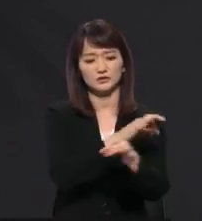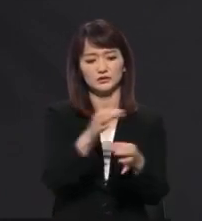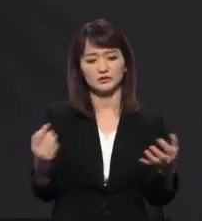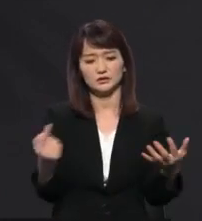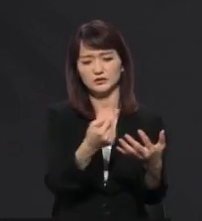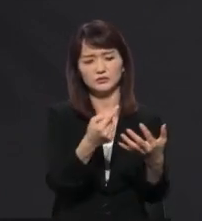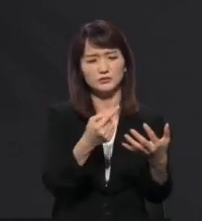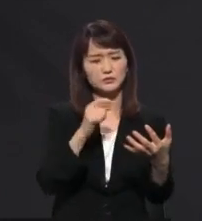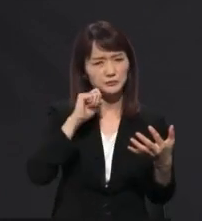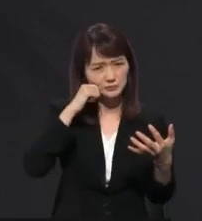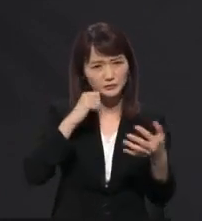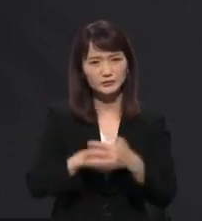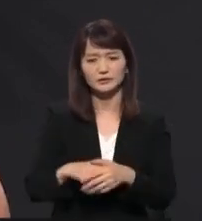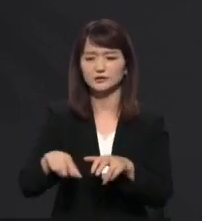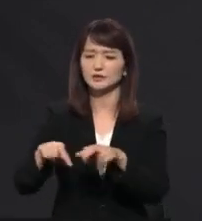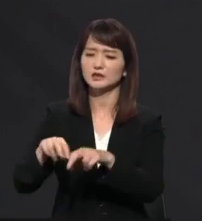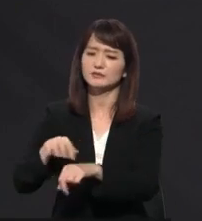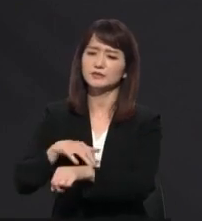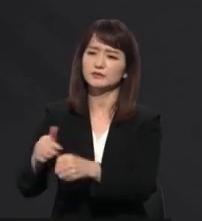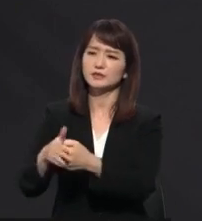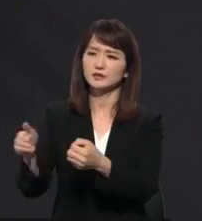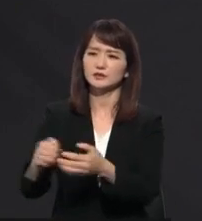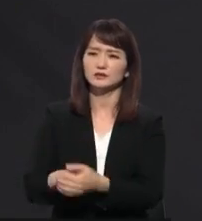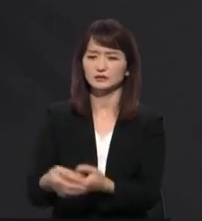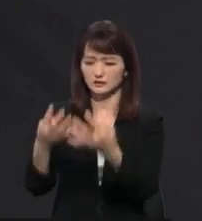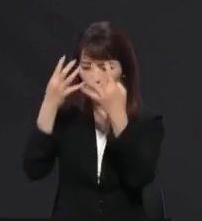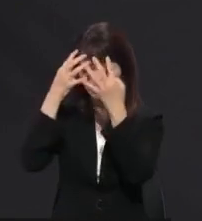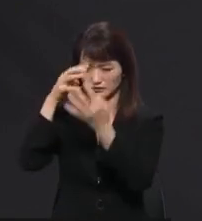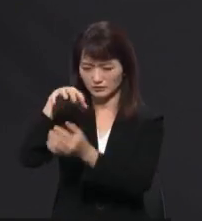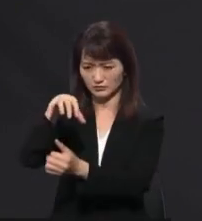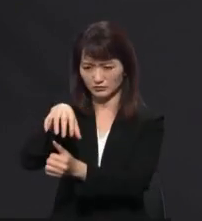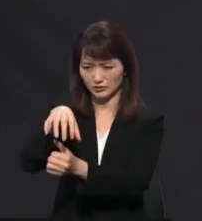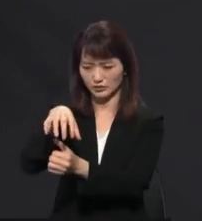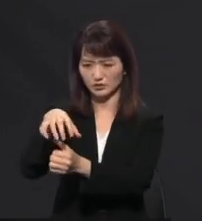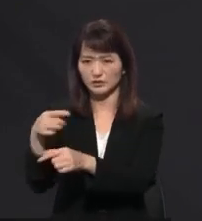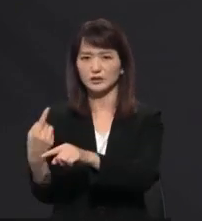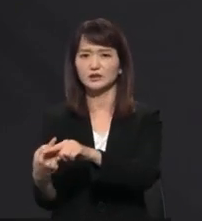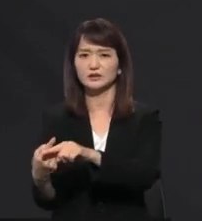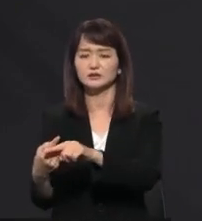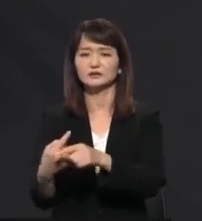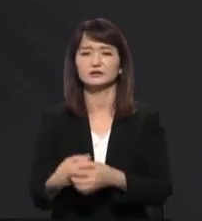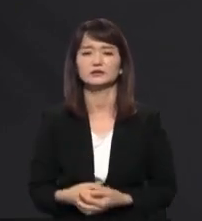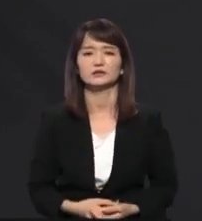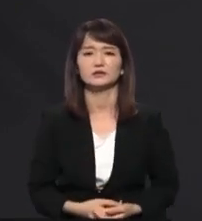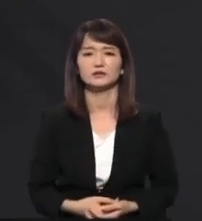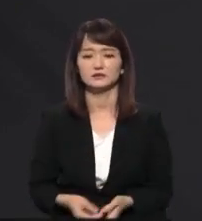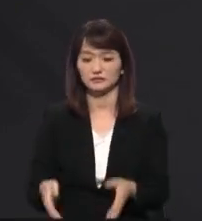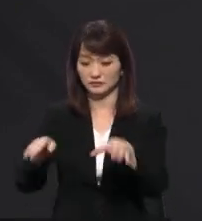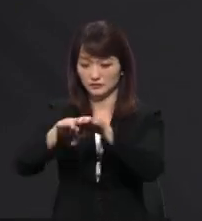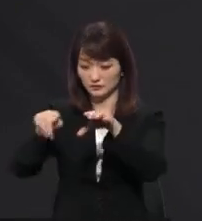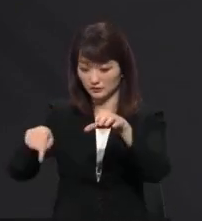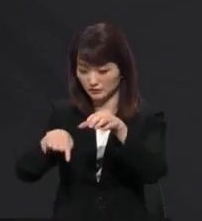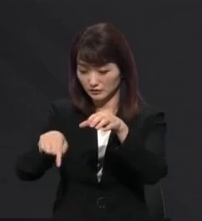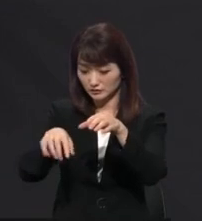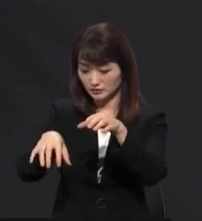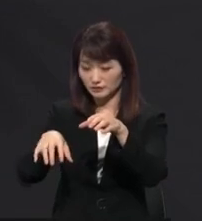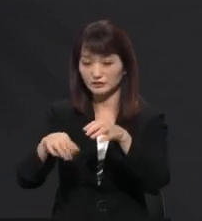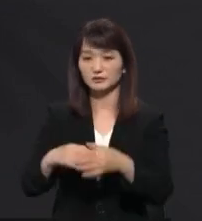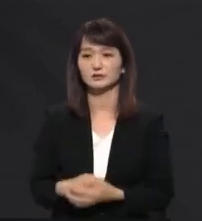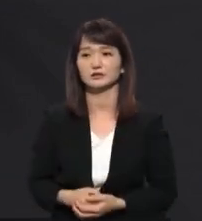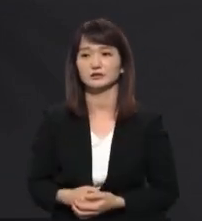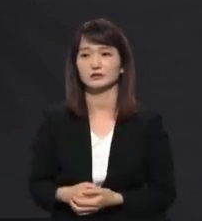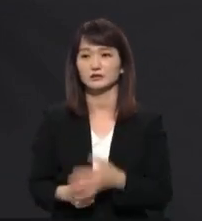장애가 심하다는 이유로 저희는 감옥 같은 시설이라고 이야기하는데 바로 그 시설의 비자발적인